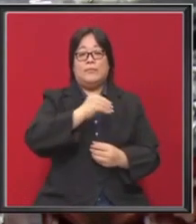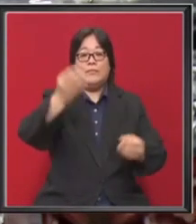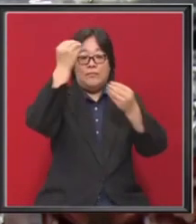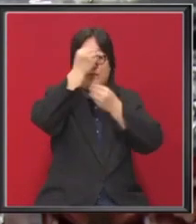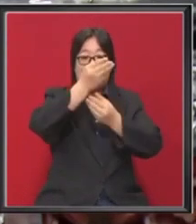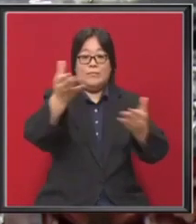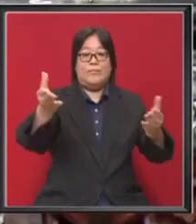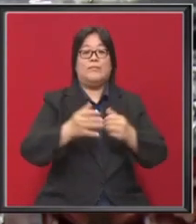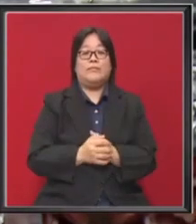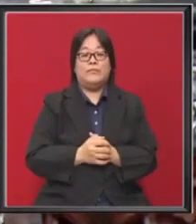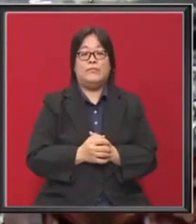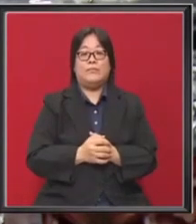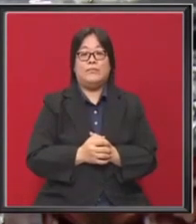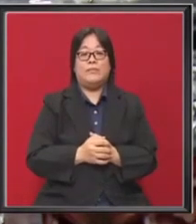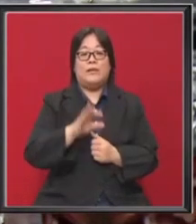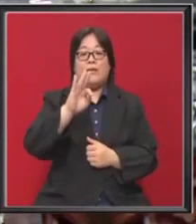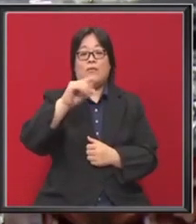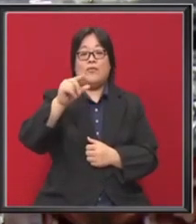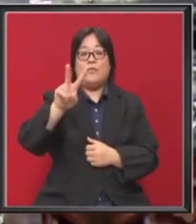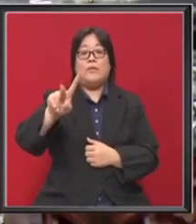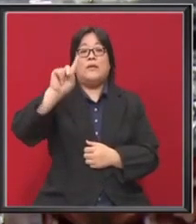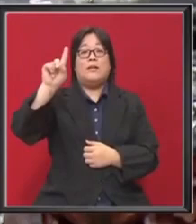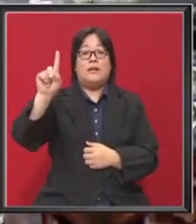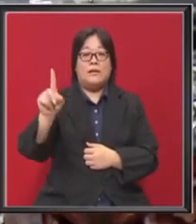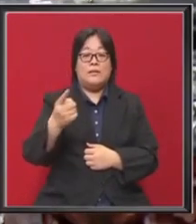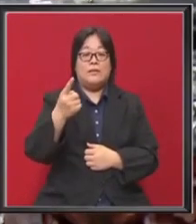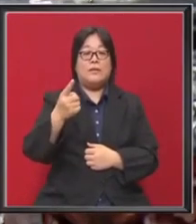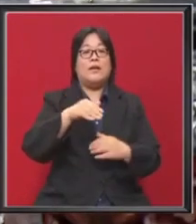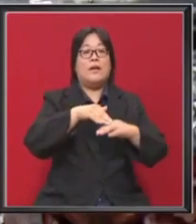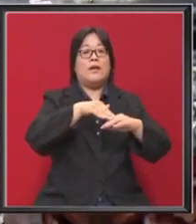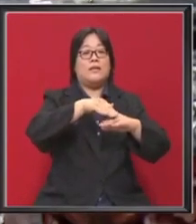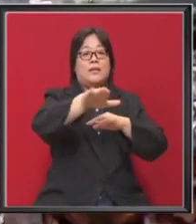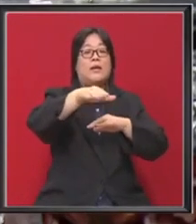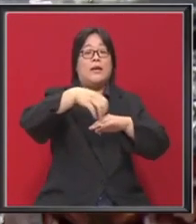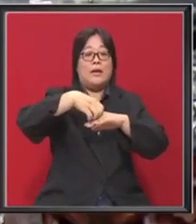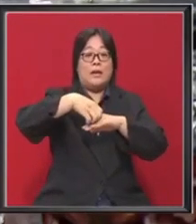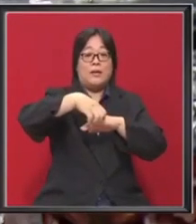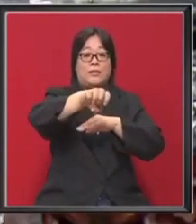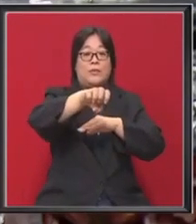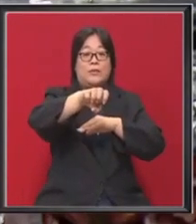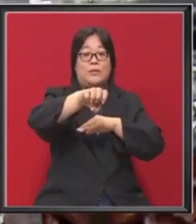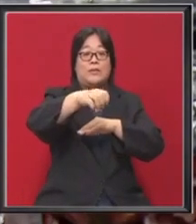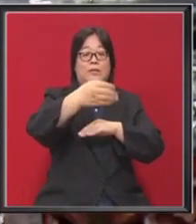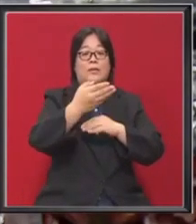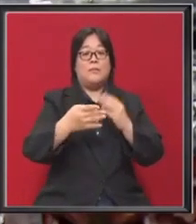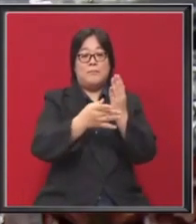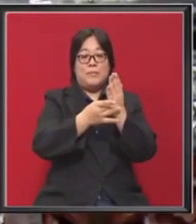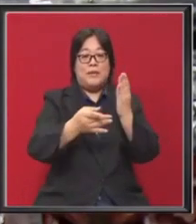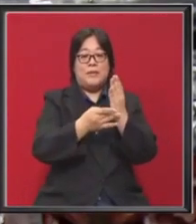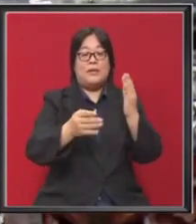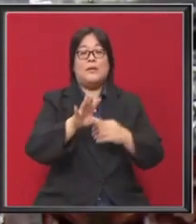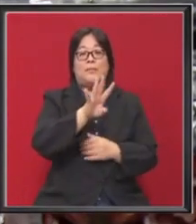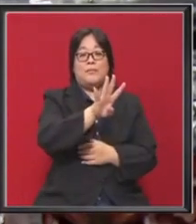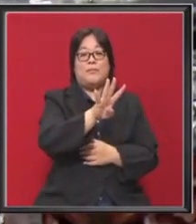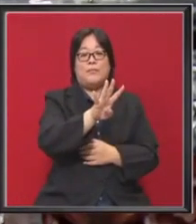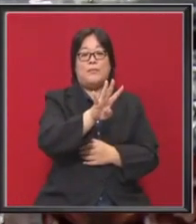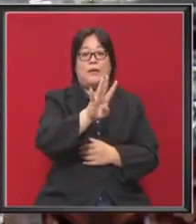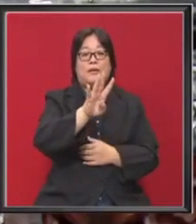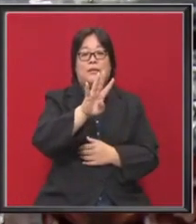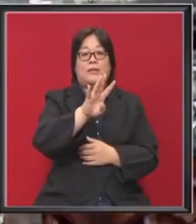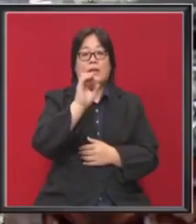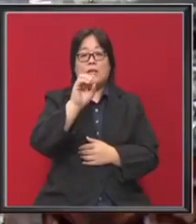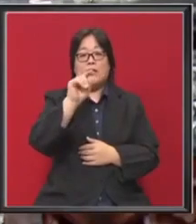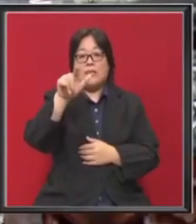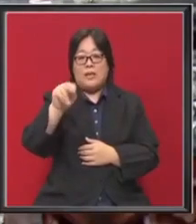dimaklumkan bahawa eh gw hanya menghantarkan mengekspor minyak sawit fakultas di